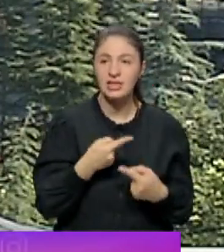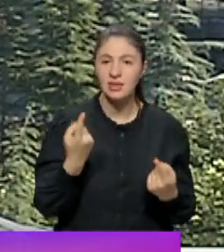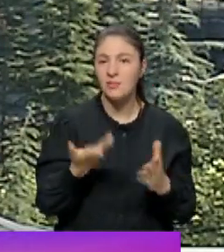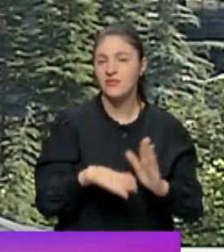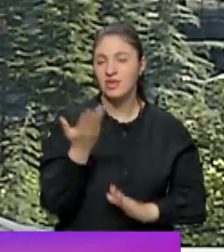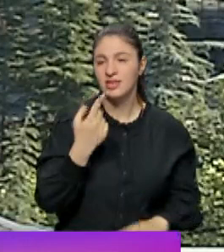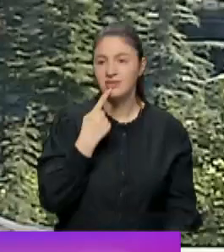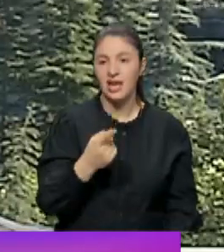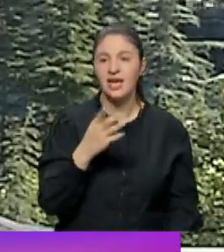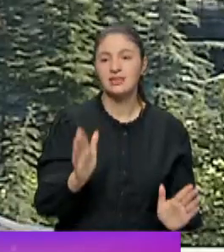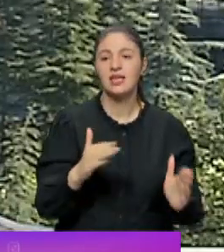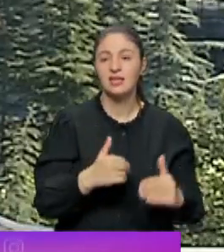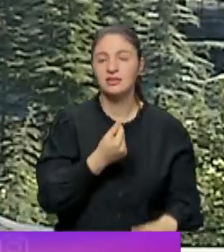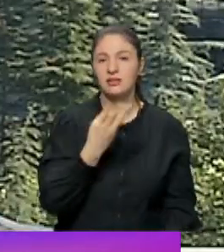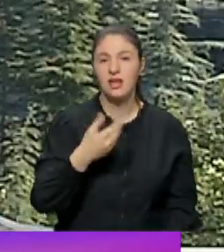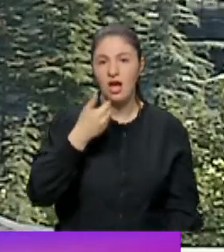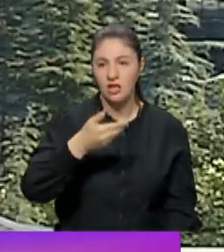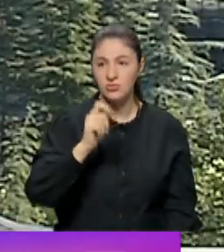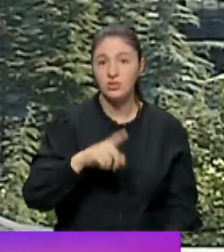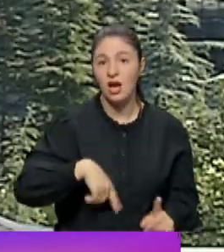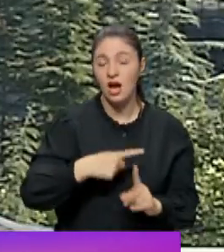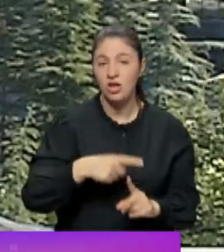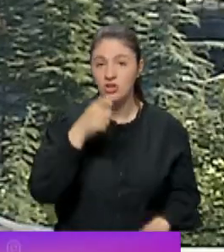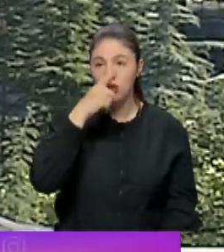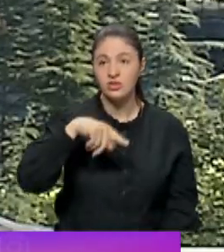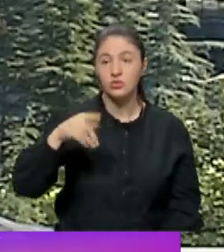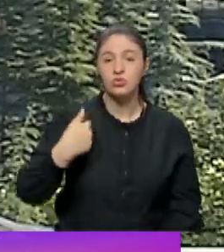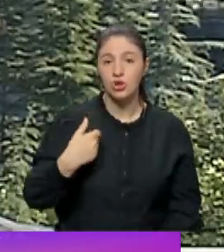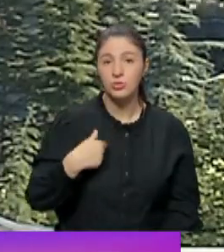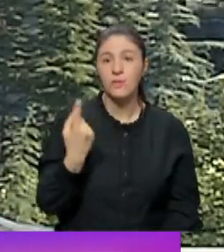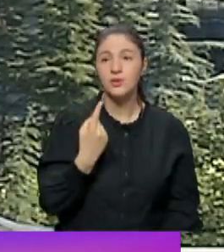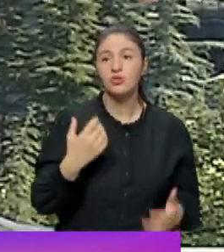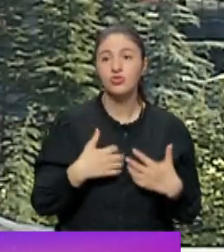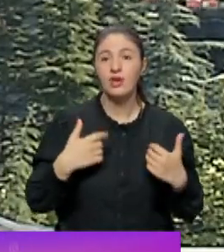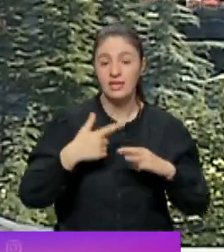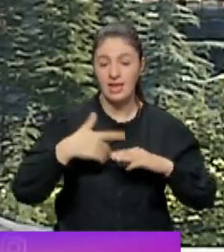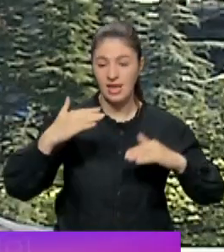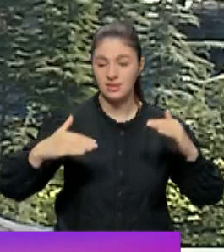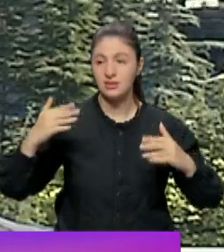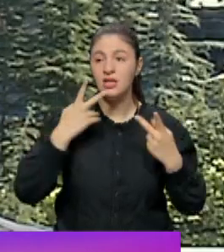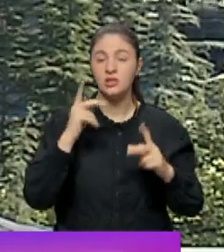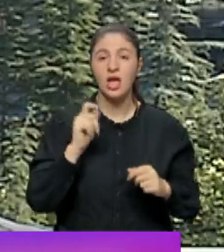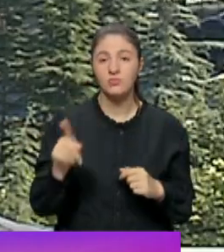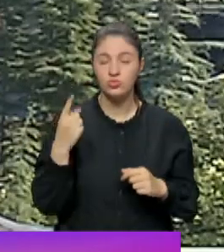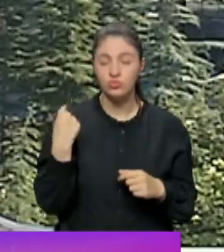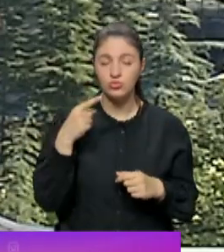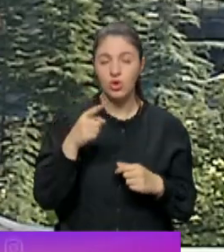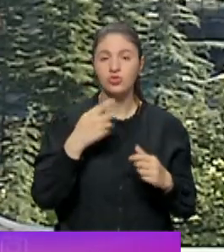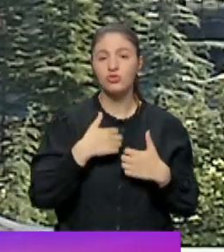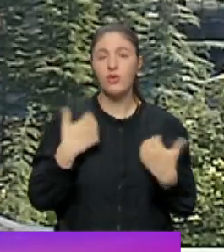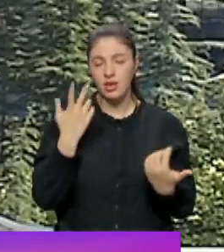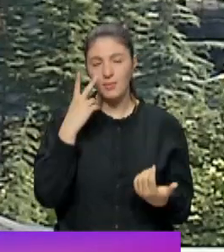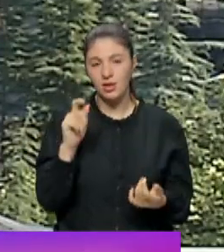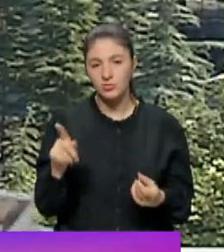Eksik Ne Bir fazla diyerek Sendikanın verilerinde aktaracağız Ayrıca Tüh içinde bir Güven ama hepsi açıklandı Dün o